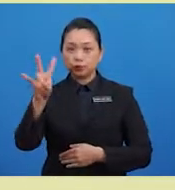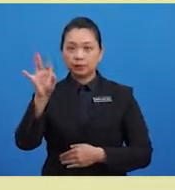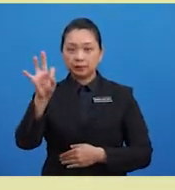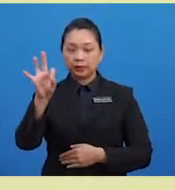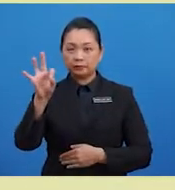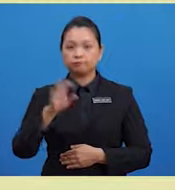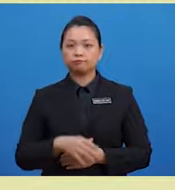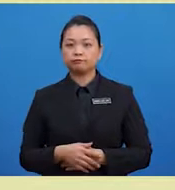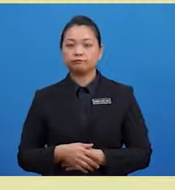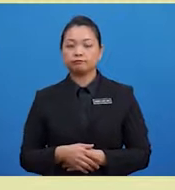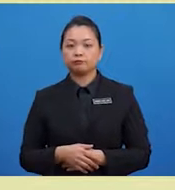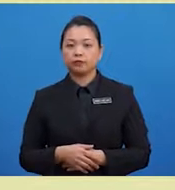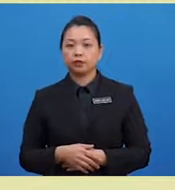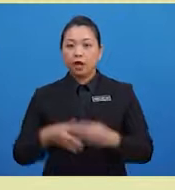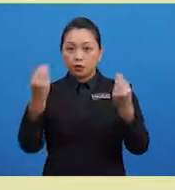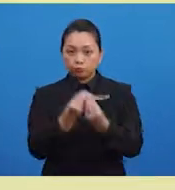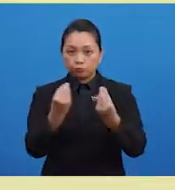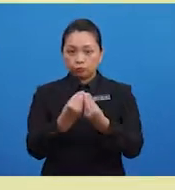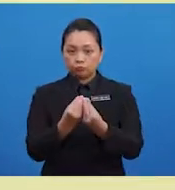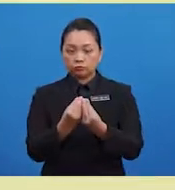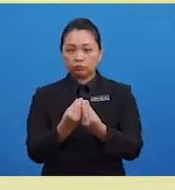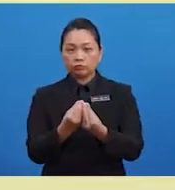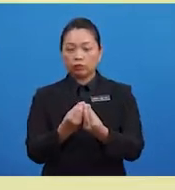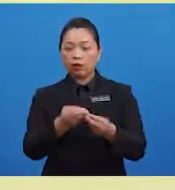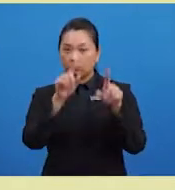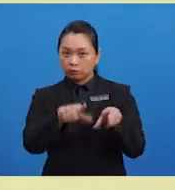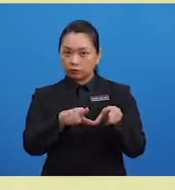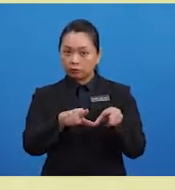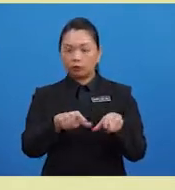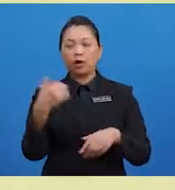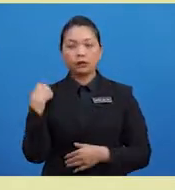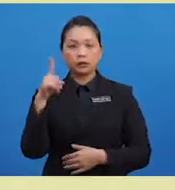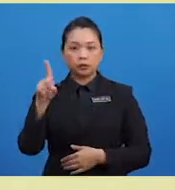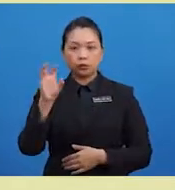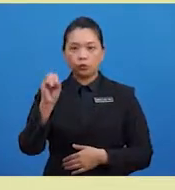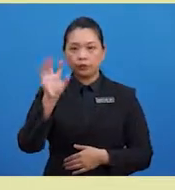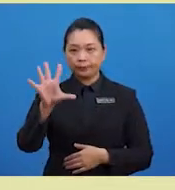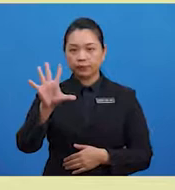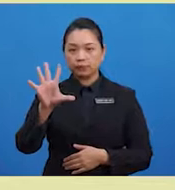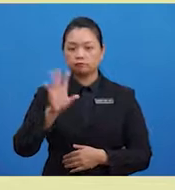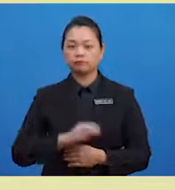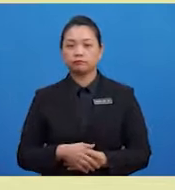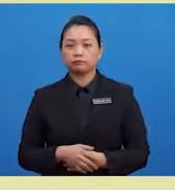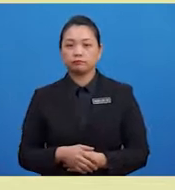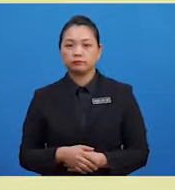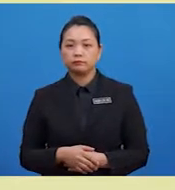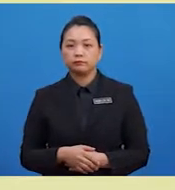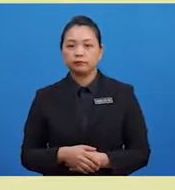ekor. Manakala, jumlah telur yang dieramkan adalah sebanyak 105